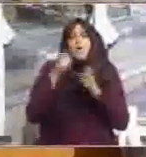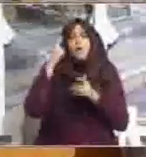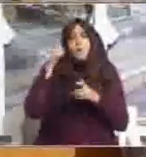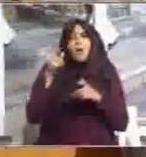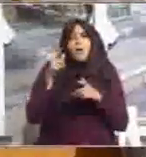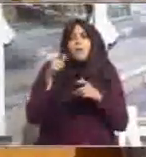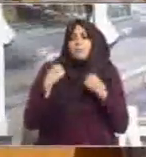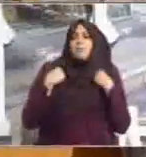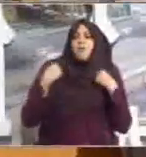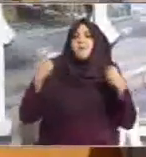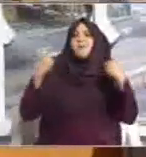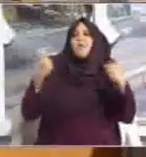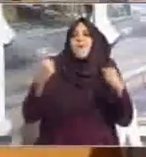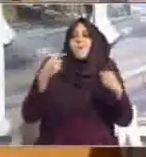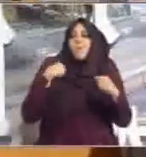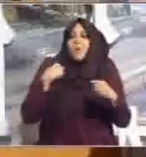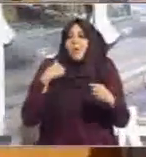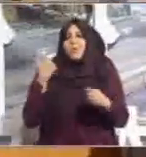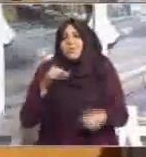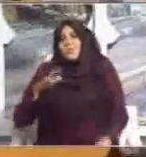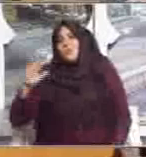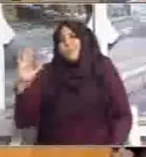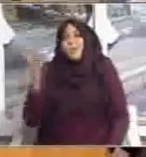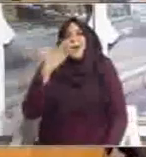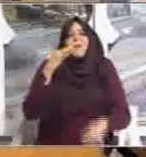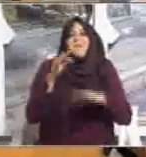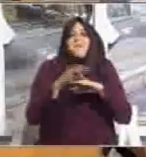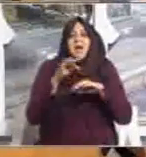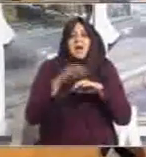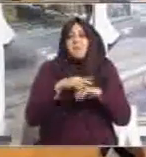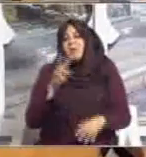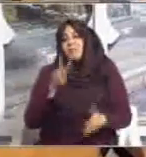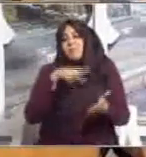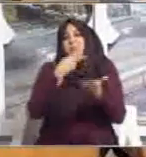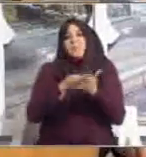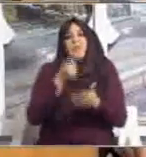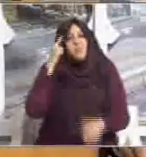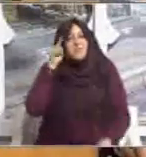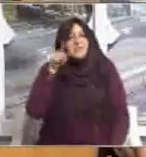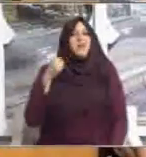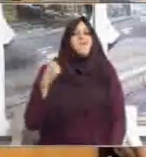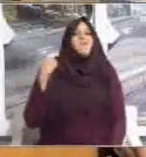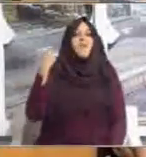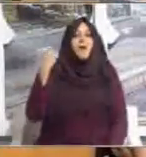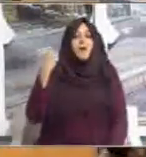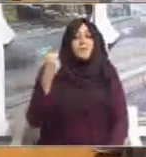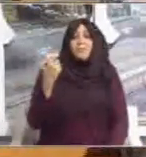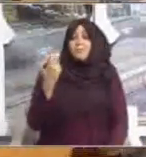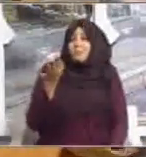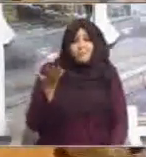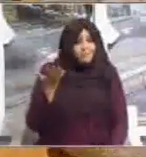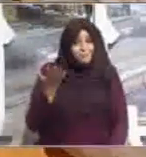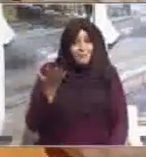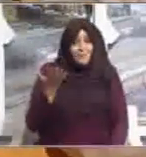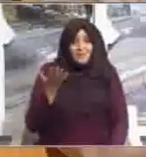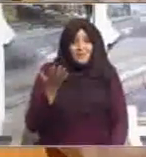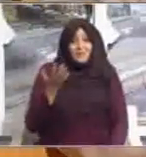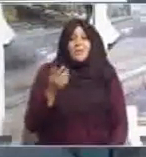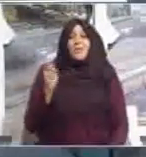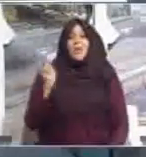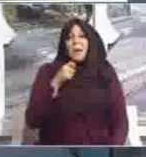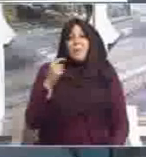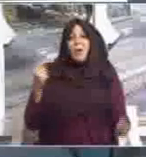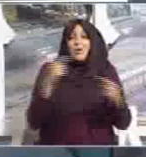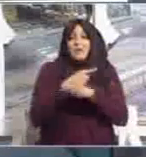يدمغ زوجته ويسقطها على الأرض، يظن بأن هذه هي القوة. والقوة إنما هي عندما يمسك